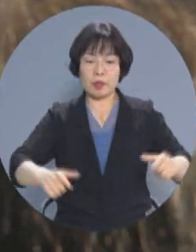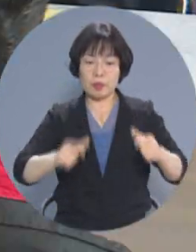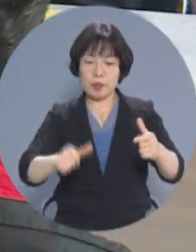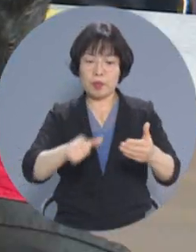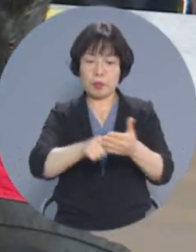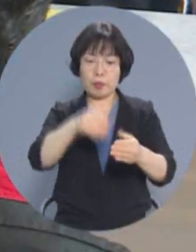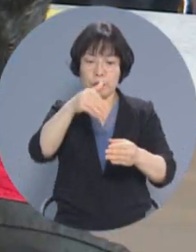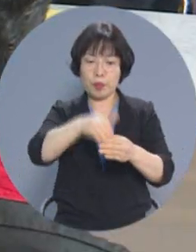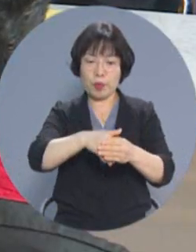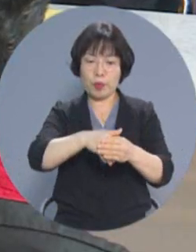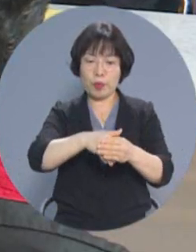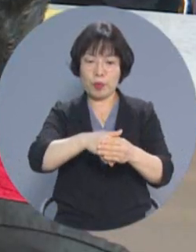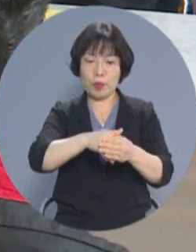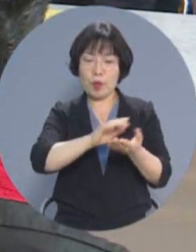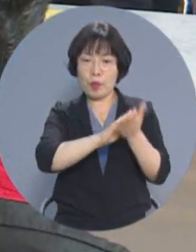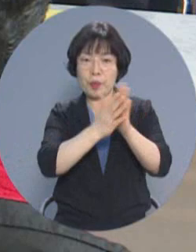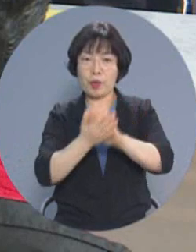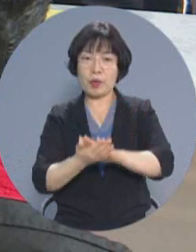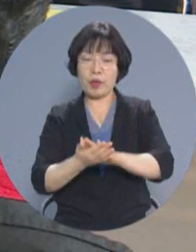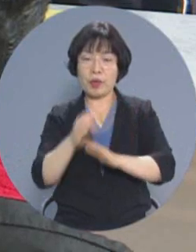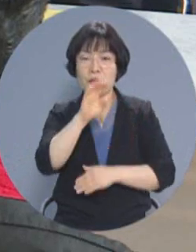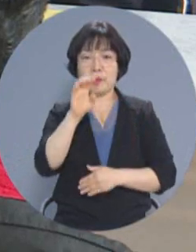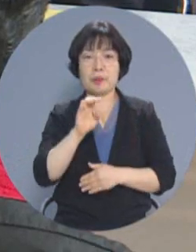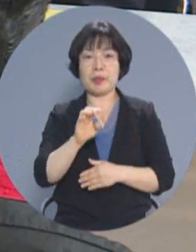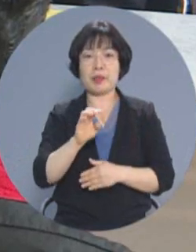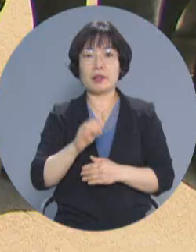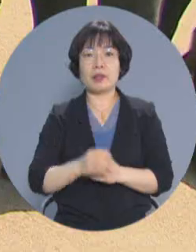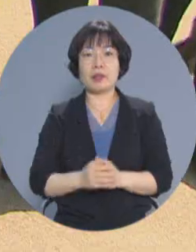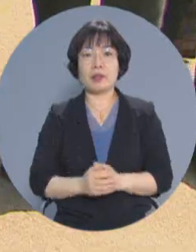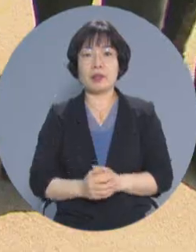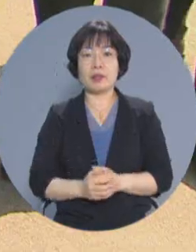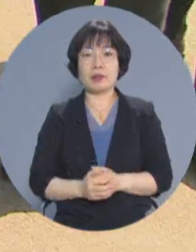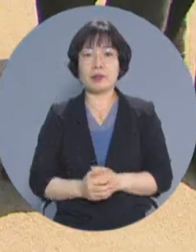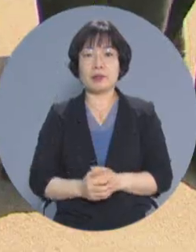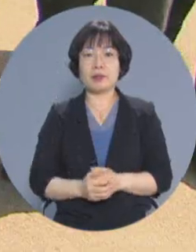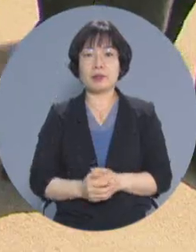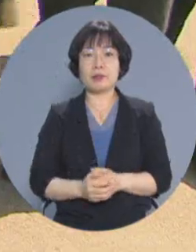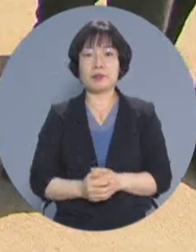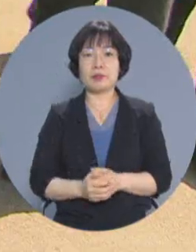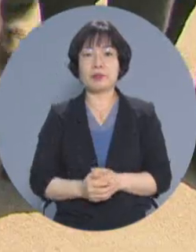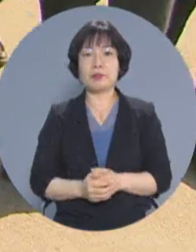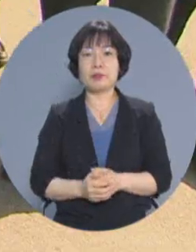표심이 어떤 흐름을 보일지 관심이 쏠리고 있습니다. MBC 뉴스 양현승입니다.